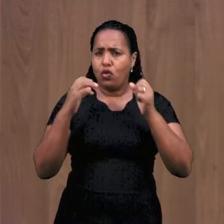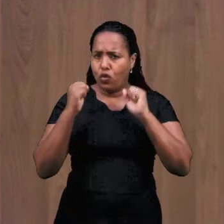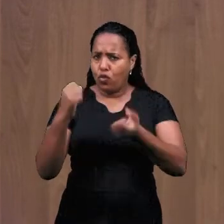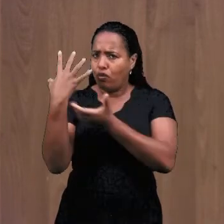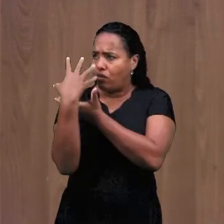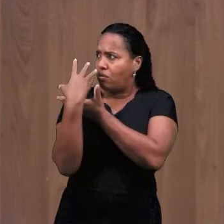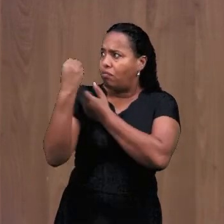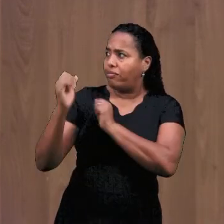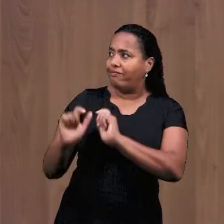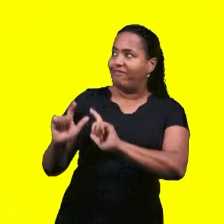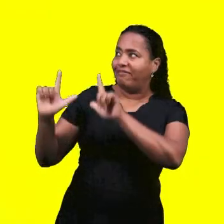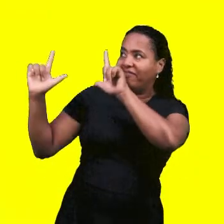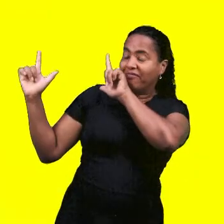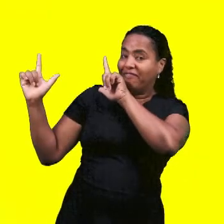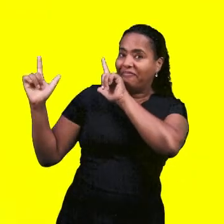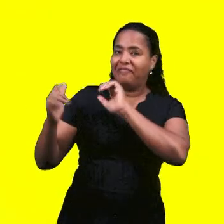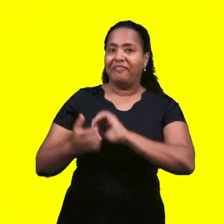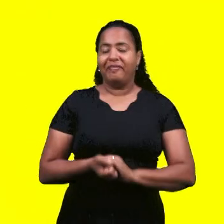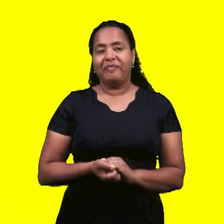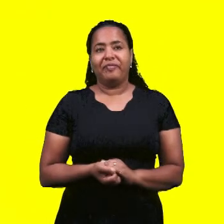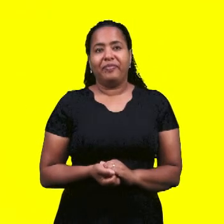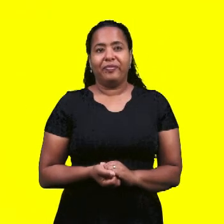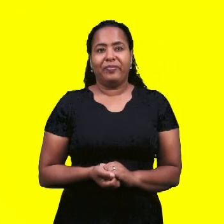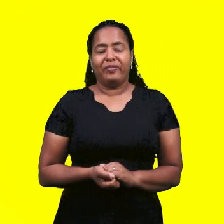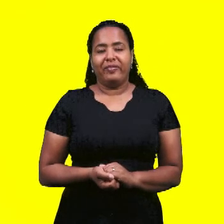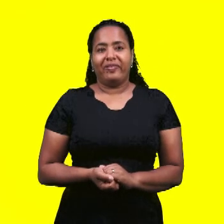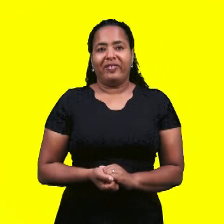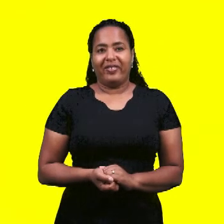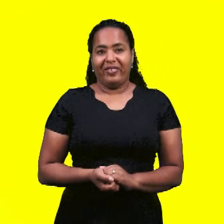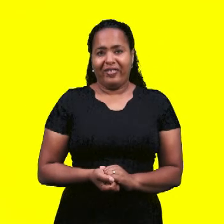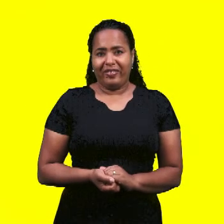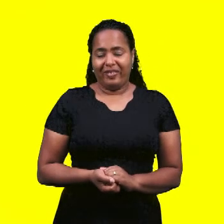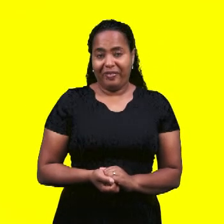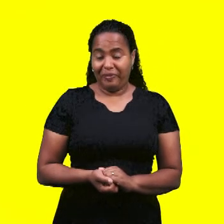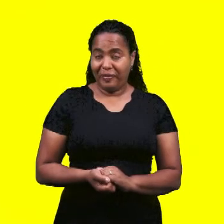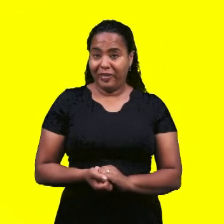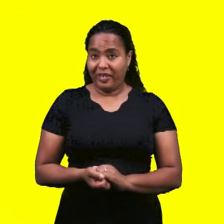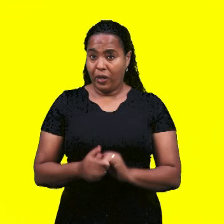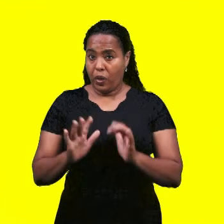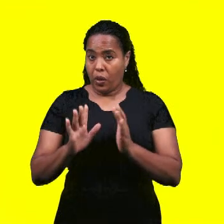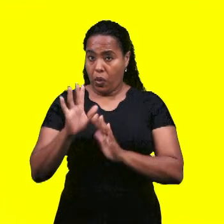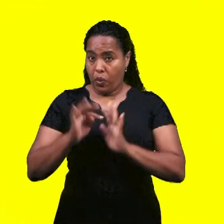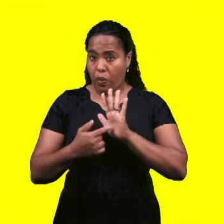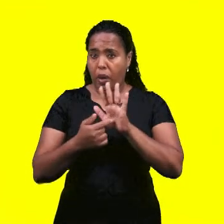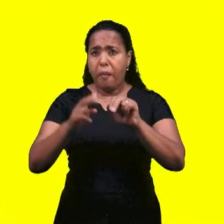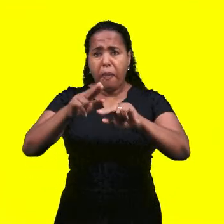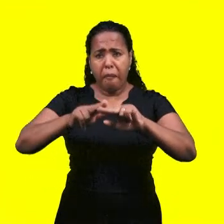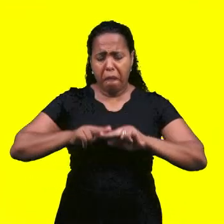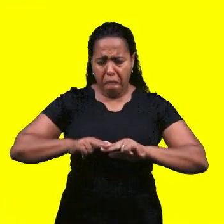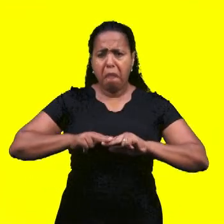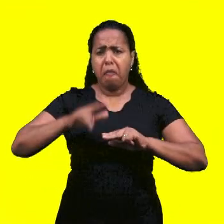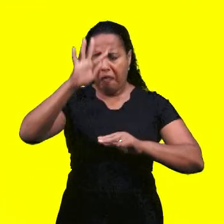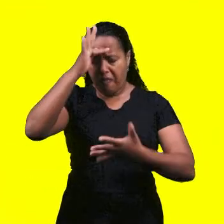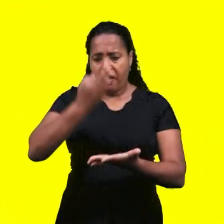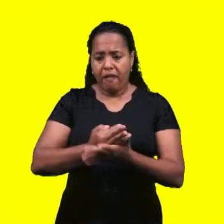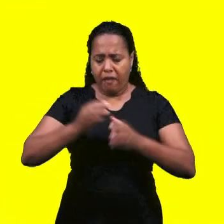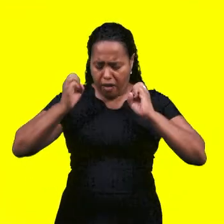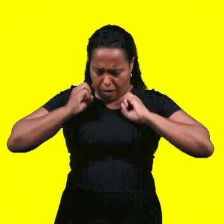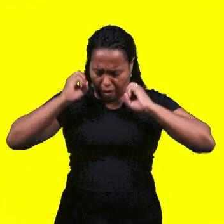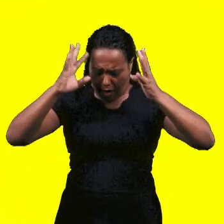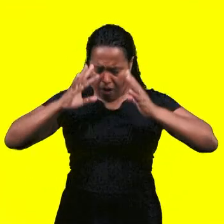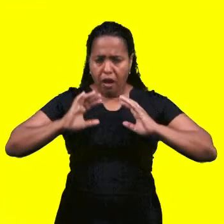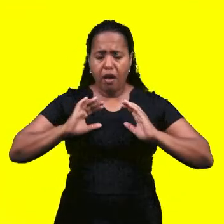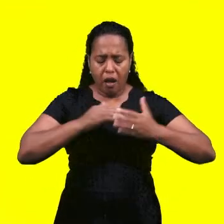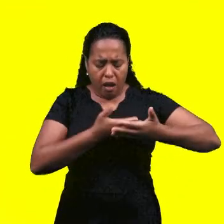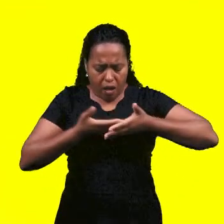puissent lire avec moi le verset projeté ici. Par la foi, Moïse, déjà né,